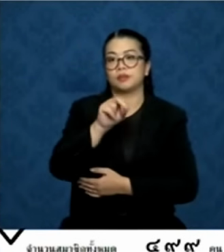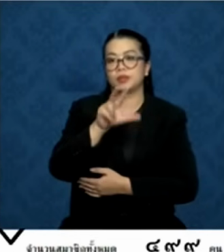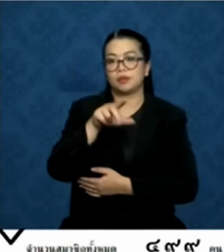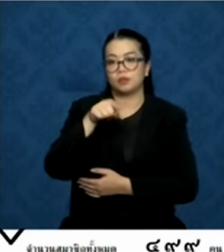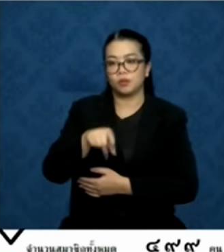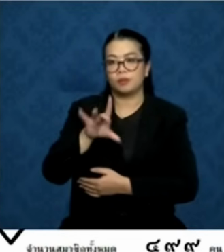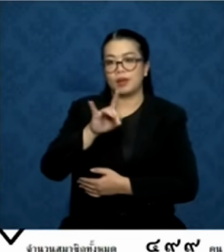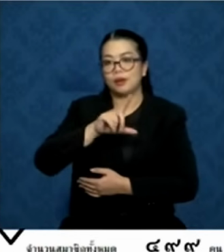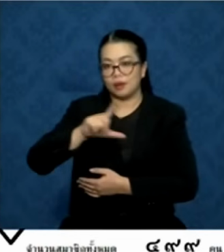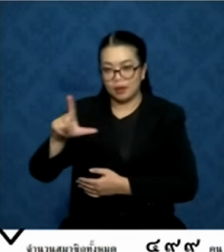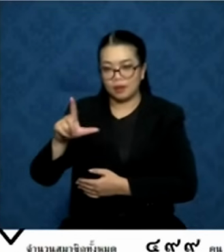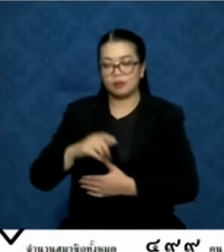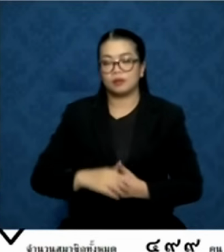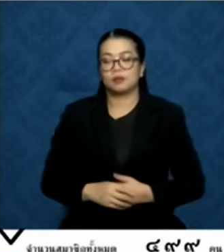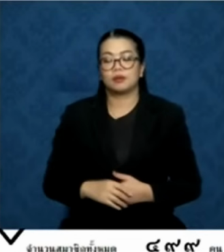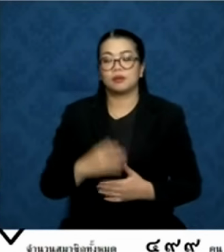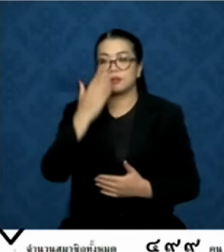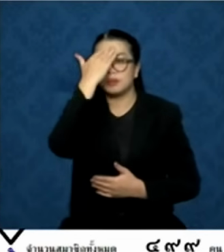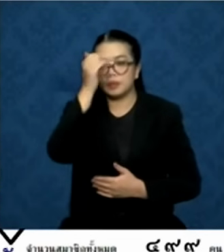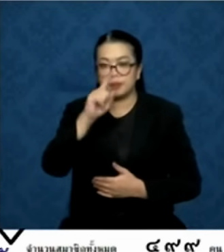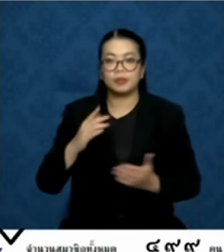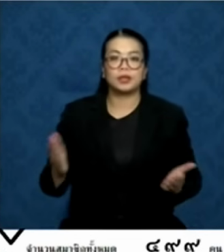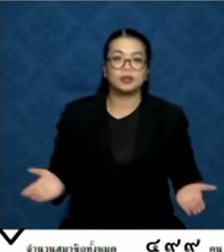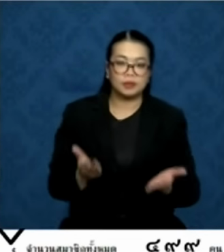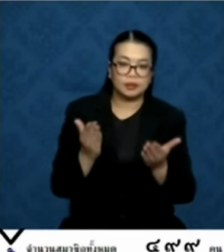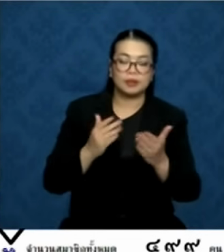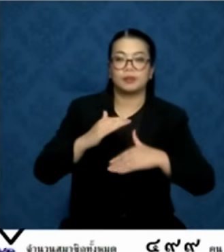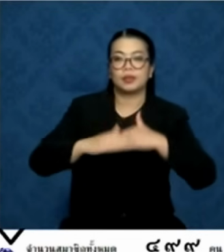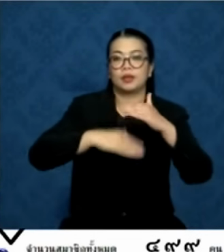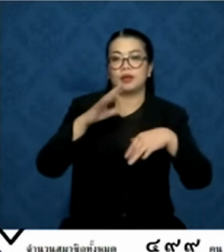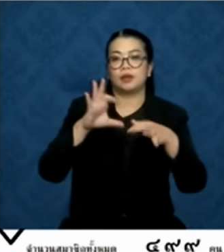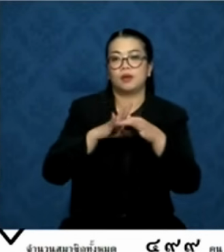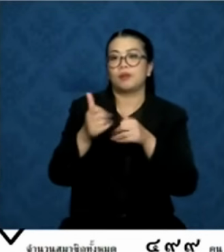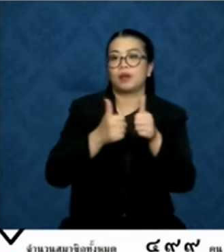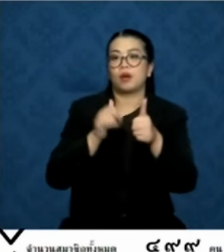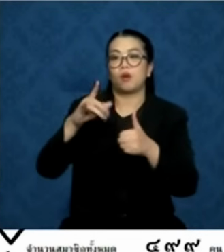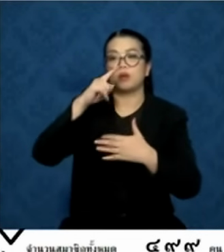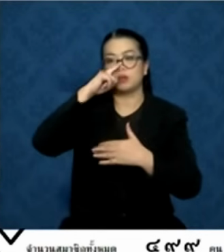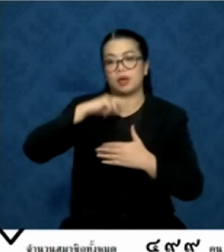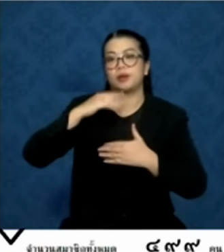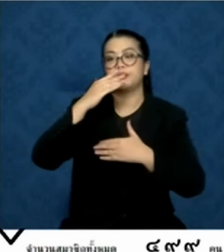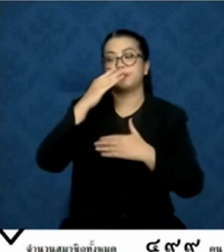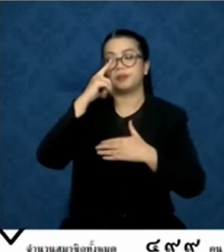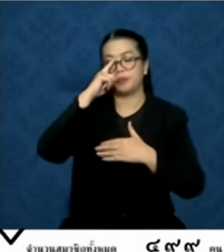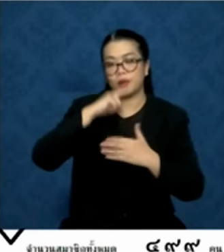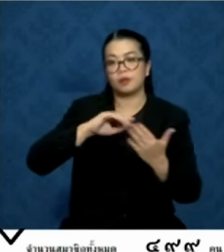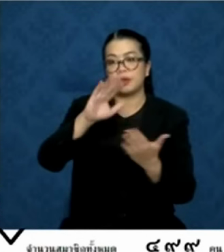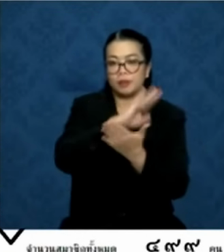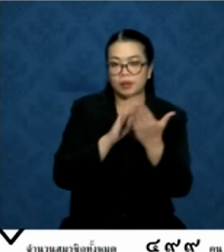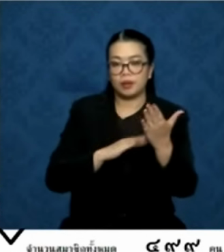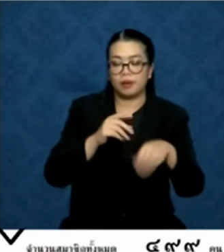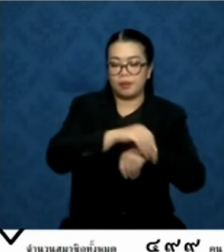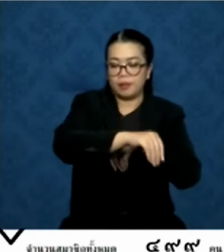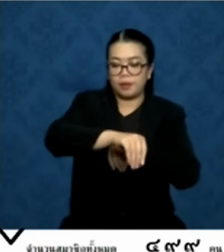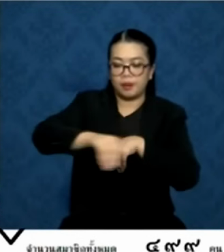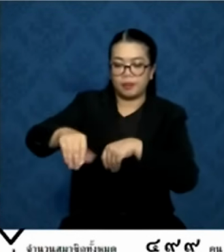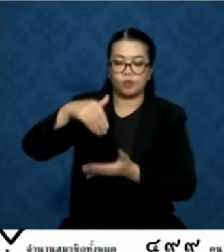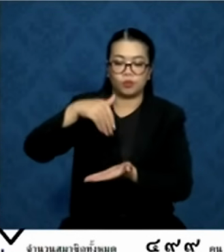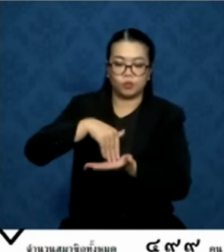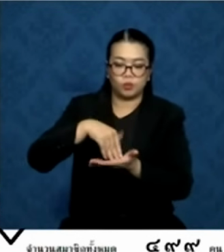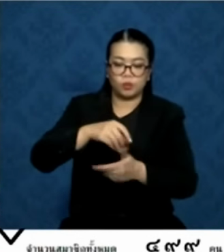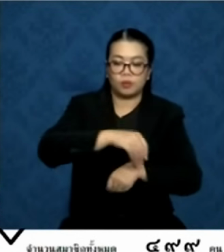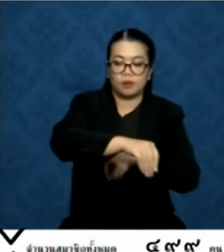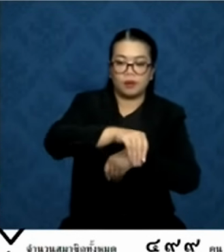9,433.8 ล้านบาทเพื่อพัฒนาขีดความสามารถในการแข่งขันของประเทศโดยกระจายศูนย์กลางความเจริญทางเศรษฐ